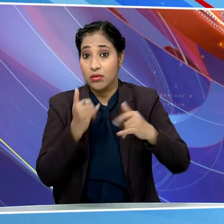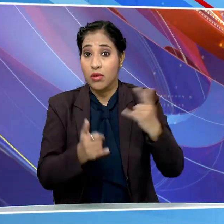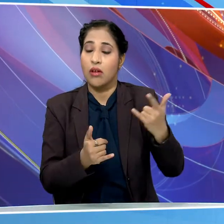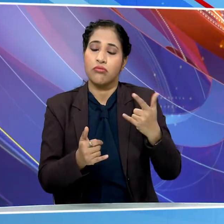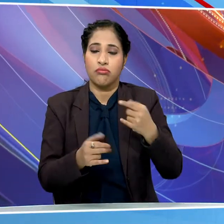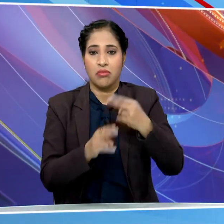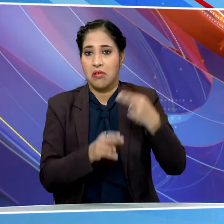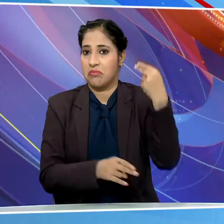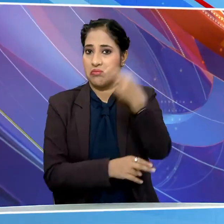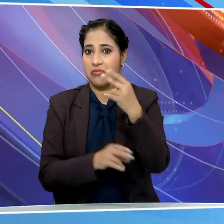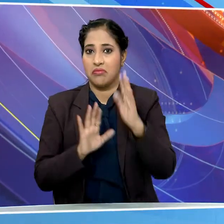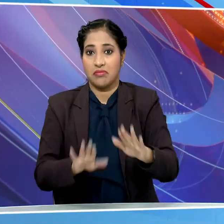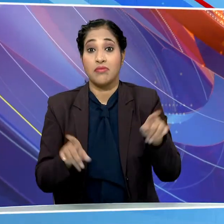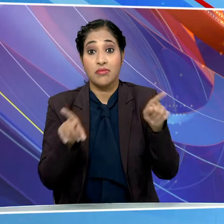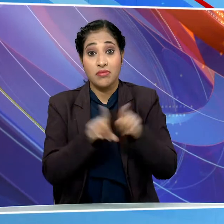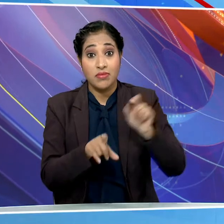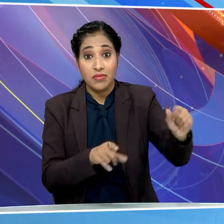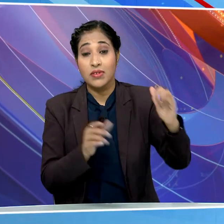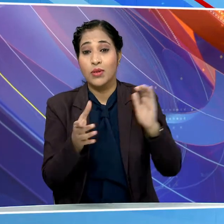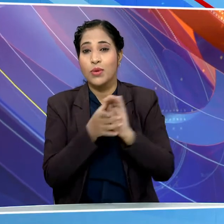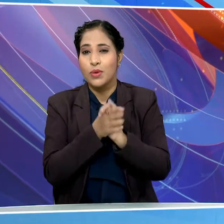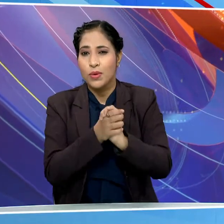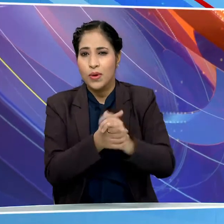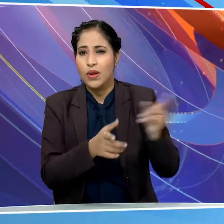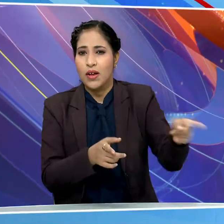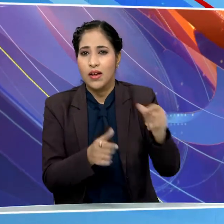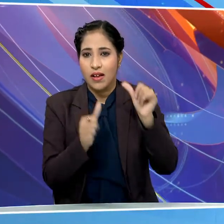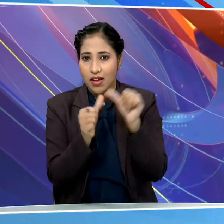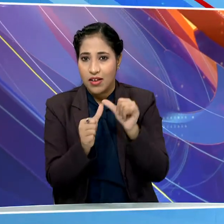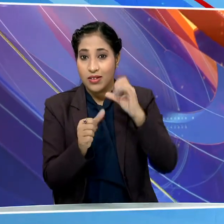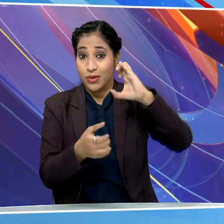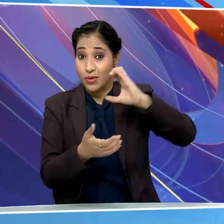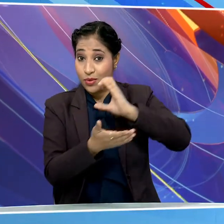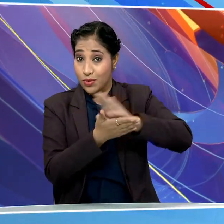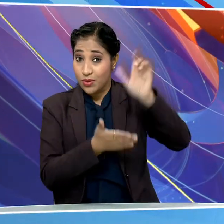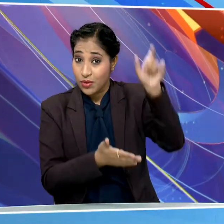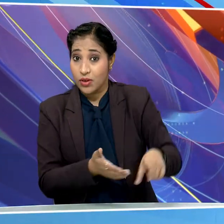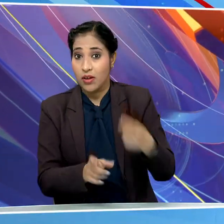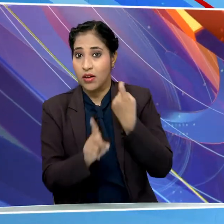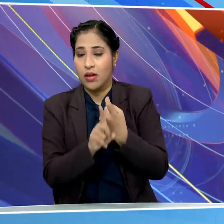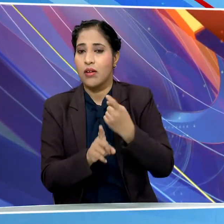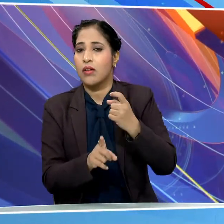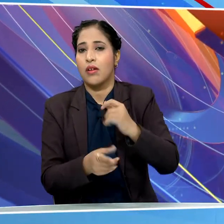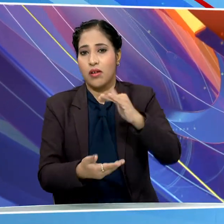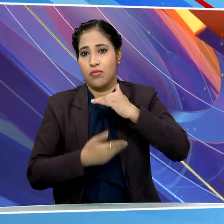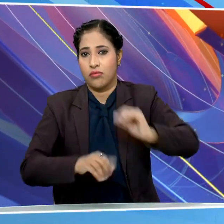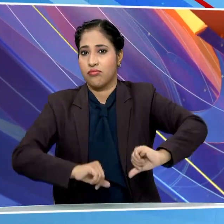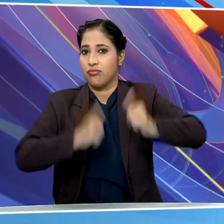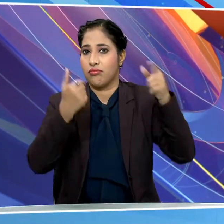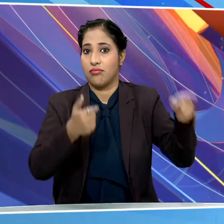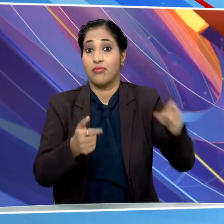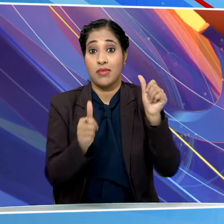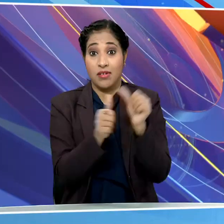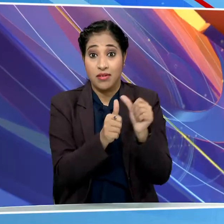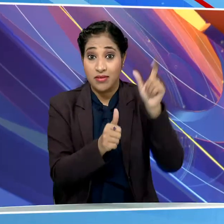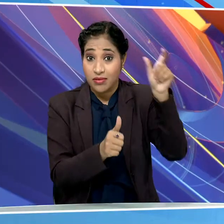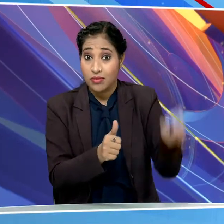भी बनाया. वहीं उनकी साथी खिलाड़ी आशी चौकसे ने कांस्य पदक हासिल किया. आशी ने